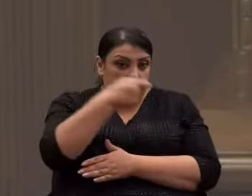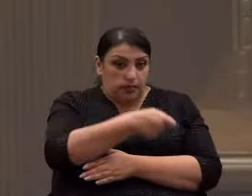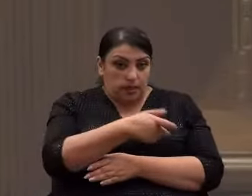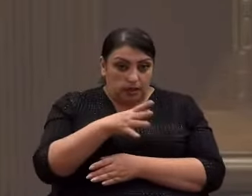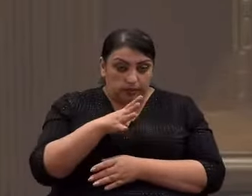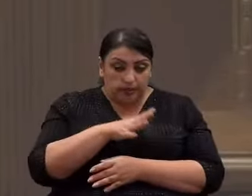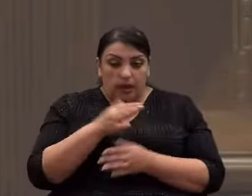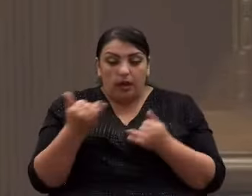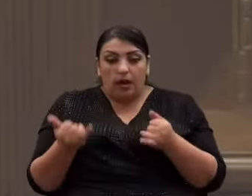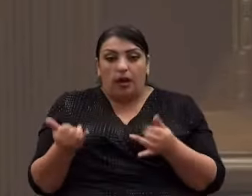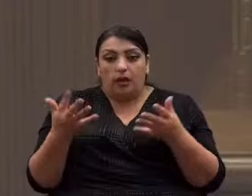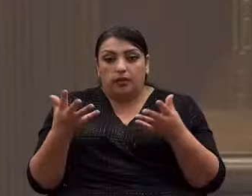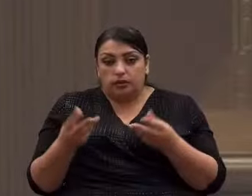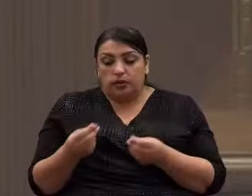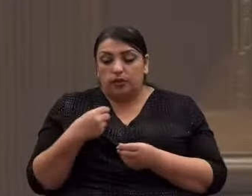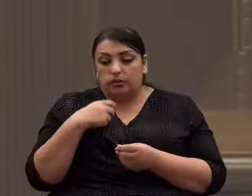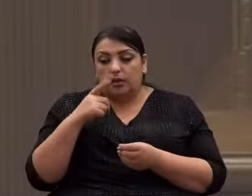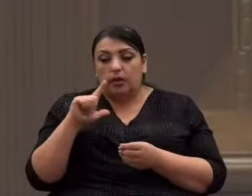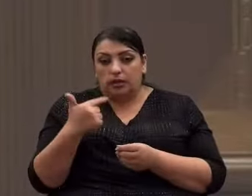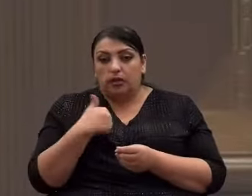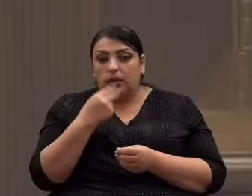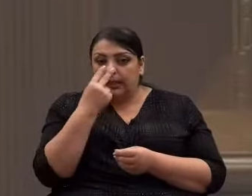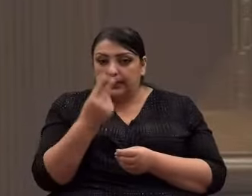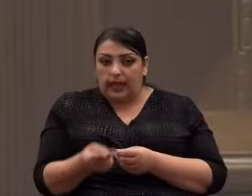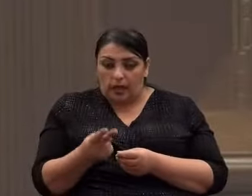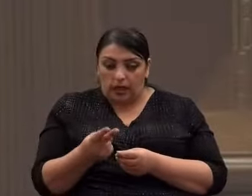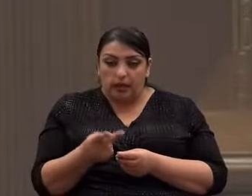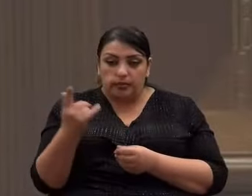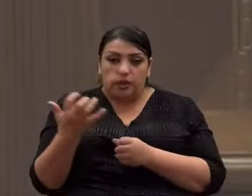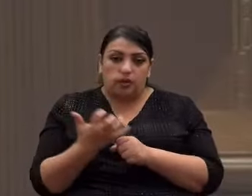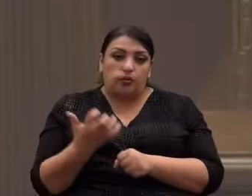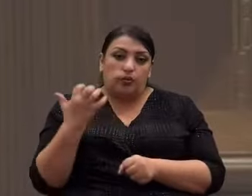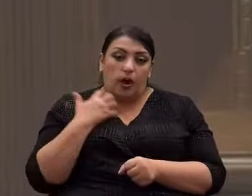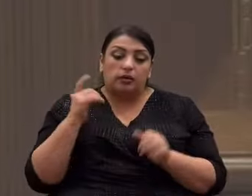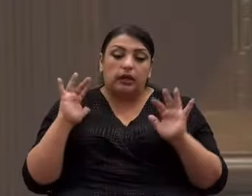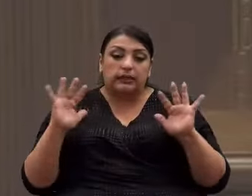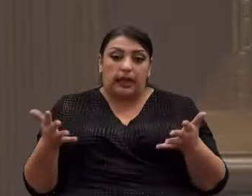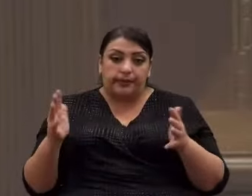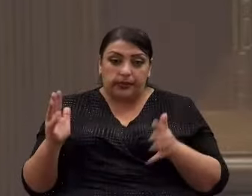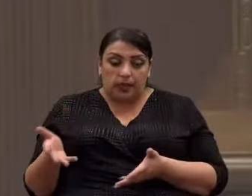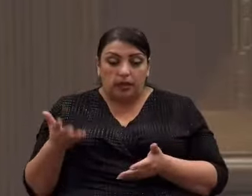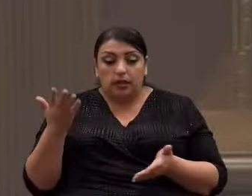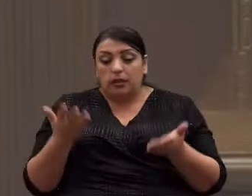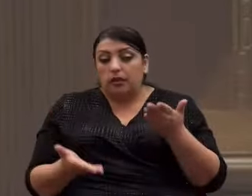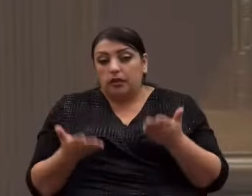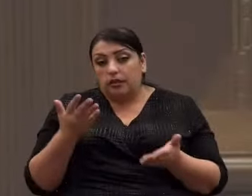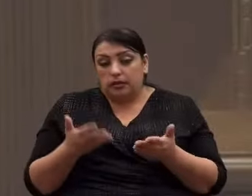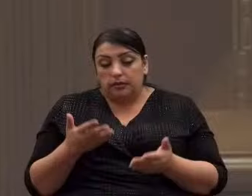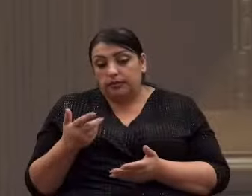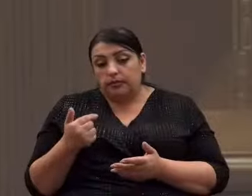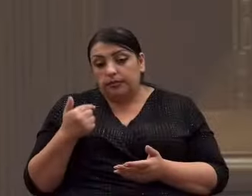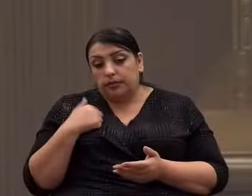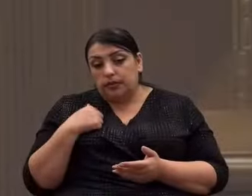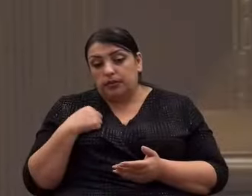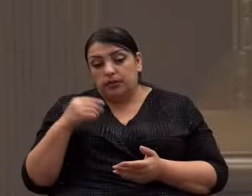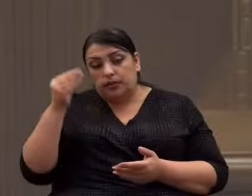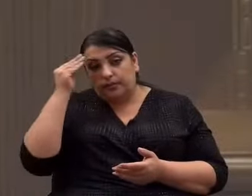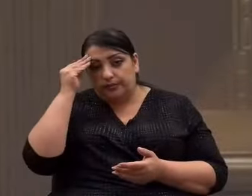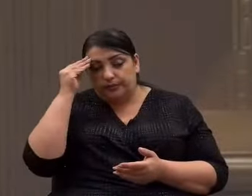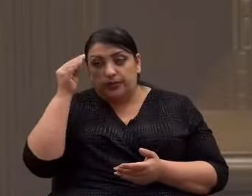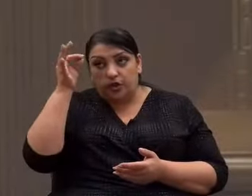ես այսօր եւ այդ մի հատ էլ կնայեմ ձեր ուղարկած դեպքերը, եթե հիմա անվանական նշեք, գուցե մտաբերեմ